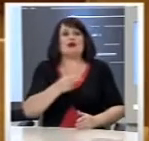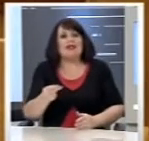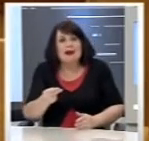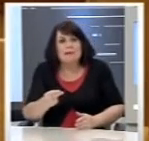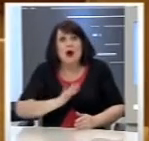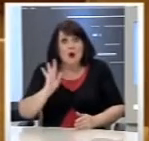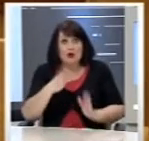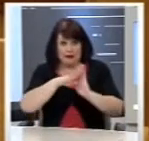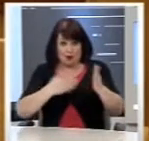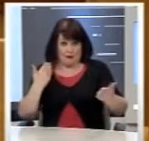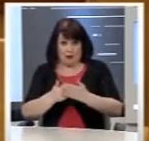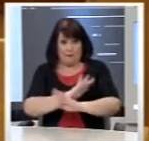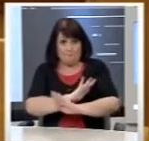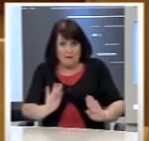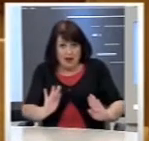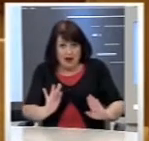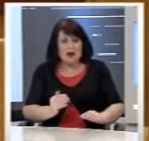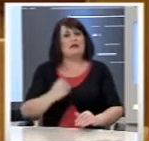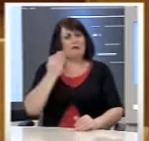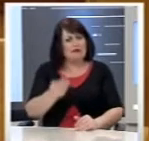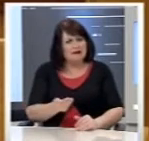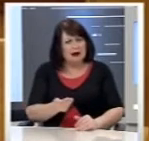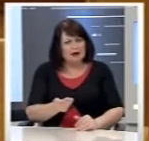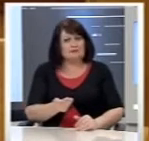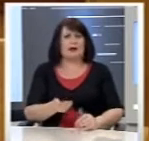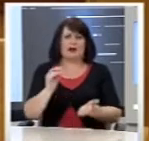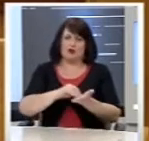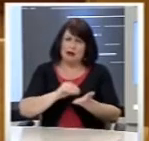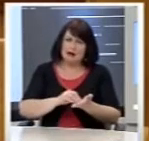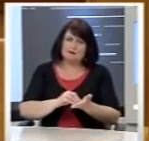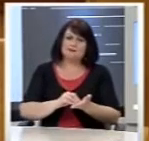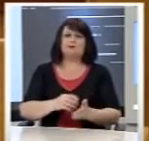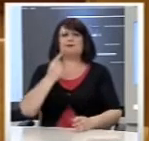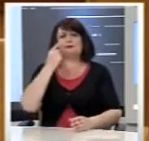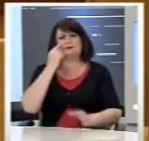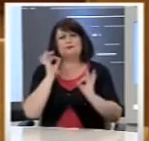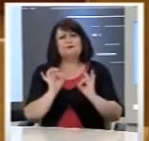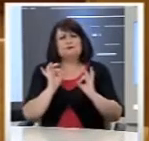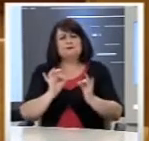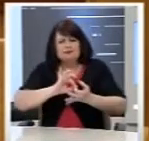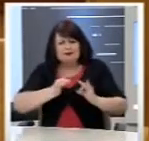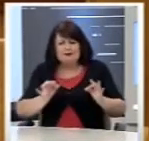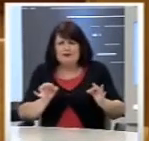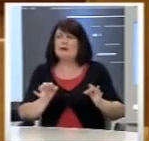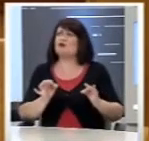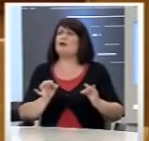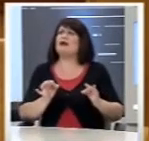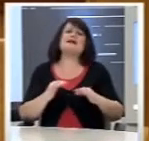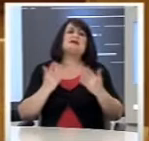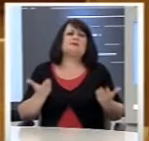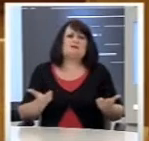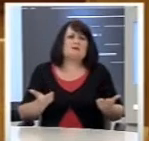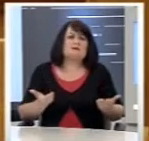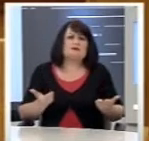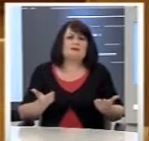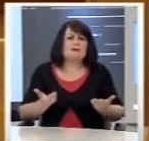το πρόγραμμα ολοκληρωθεί και επίσης, πέρα από αυτό, να προσδιορίσει όσο πιο λεπτομερώς γίνεται τις